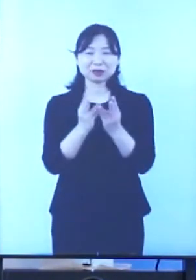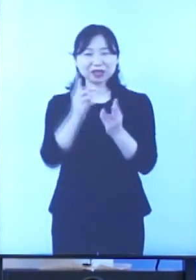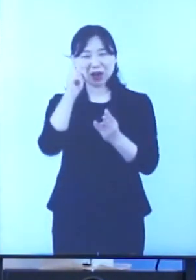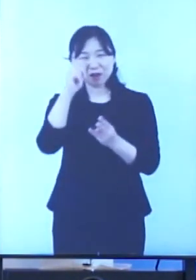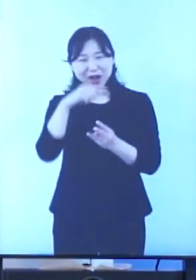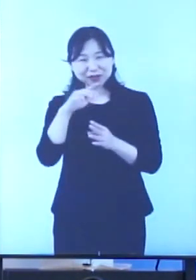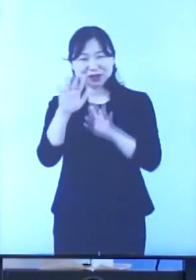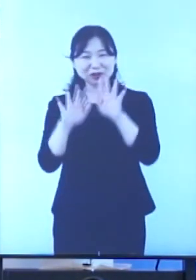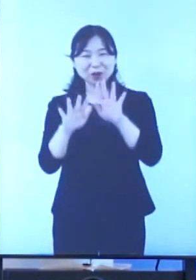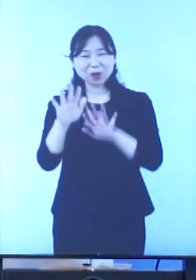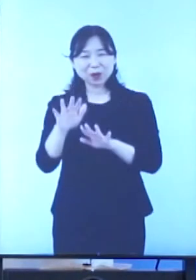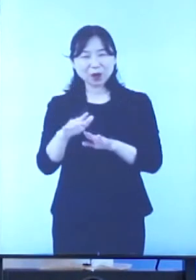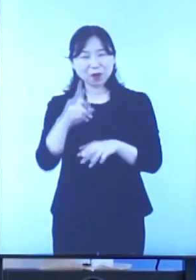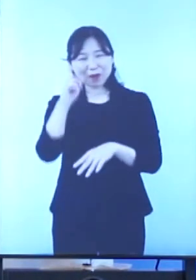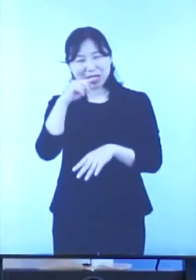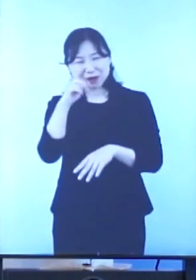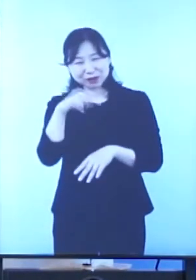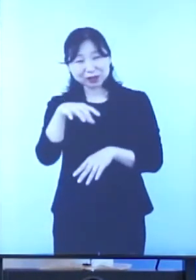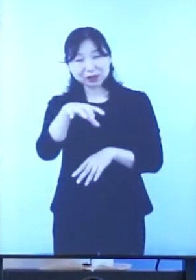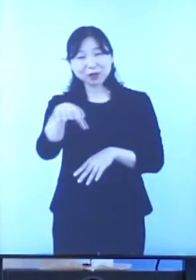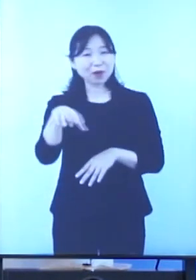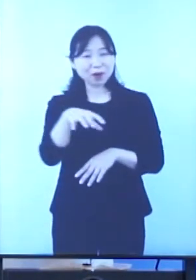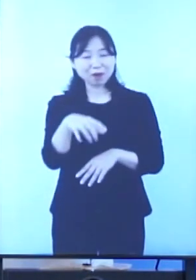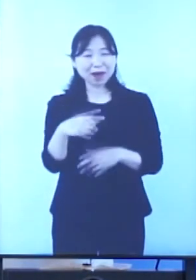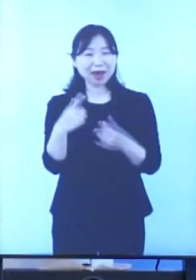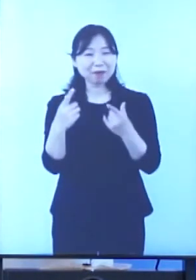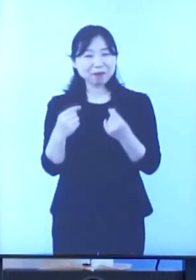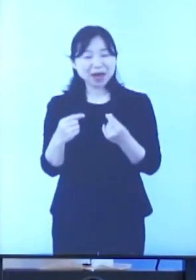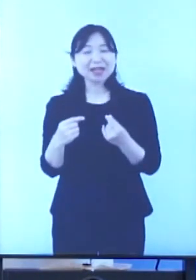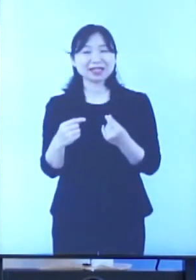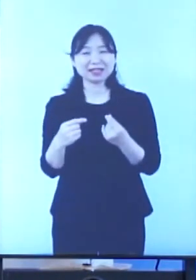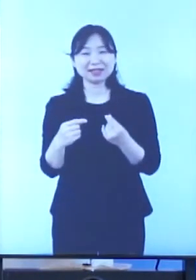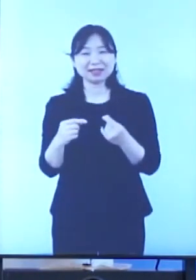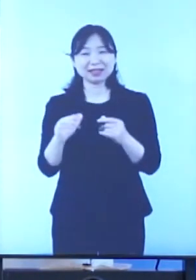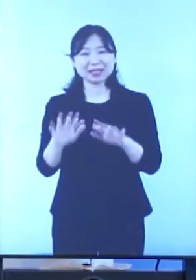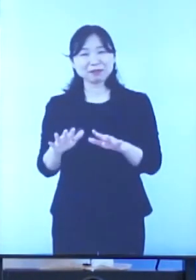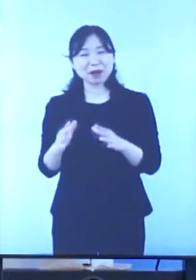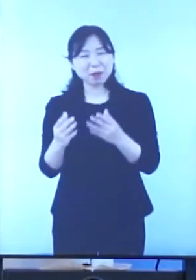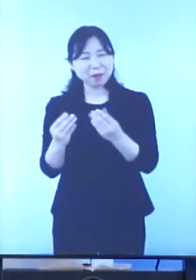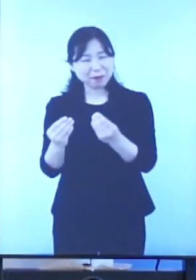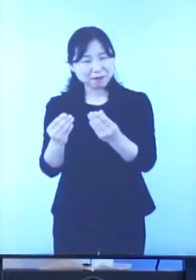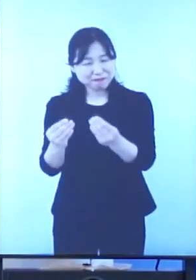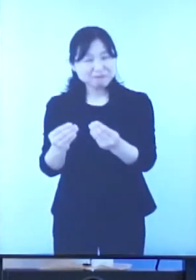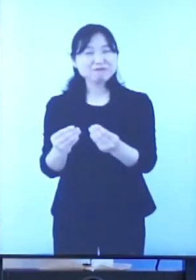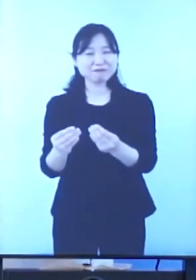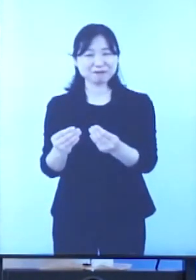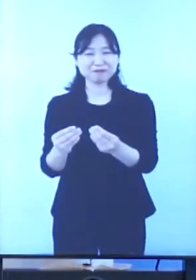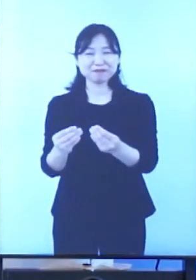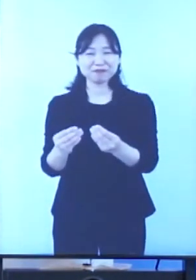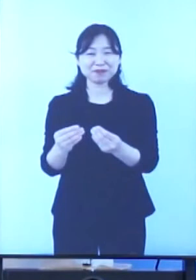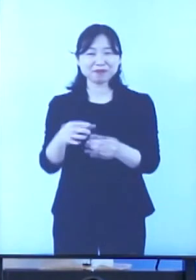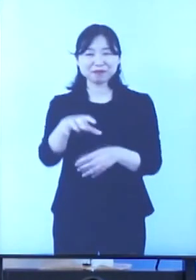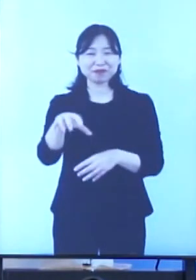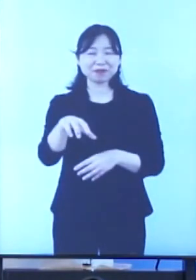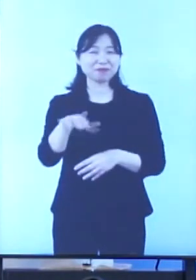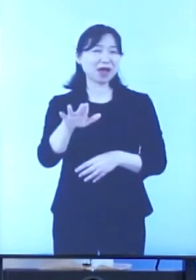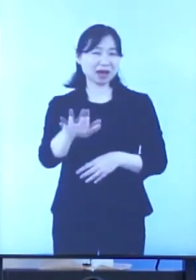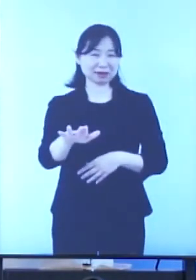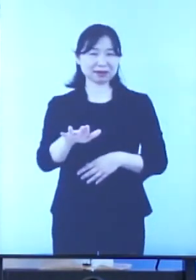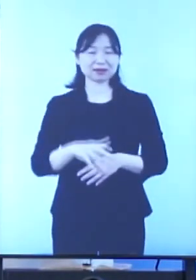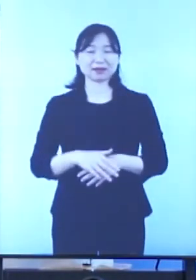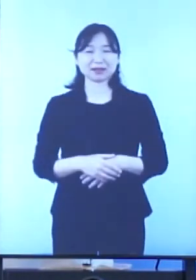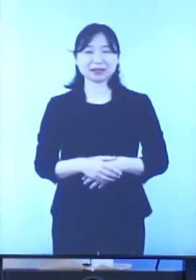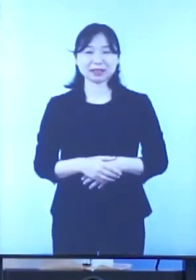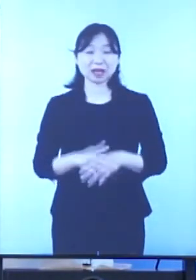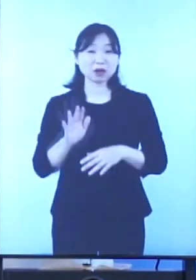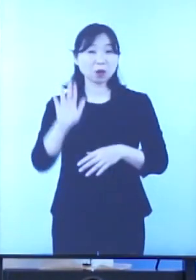厳しいところは依然として、厳しい、ままの、箇所も多いということですので、はい、引き